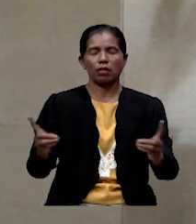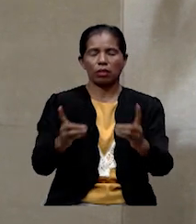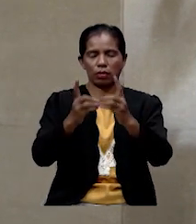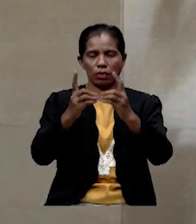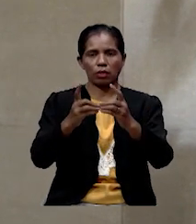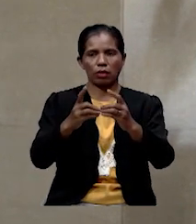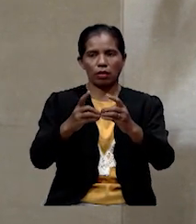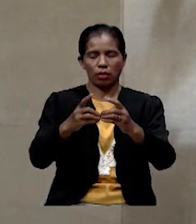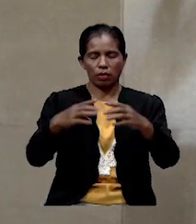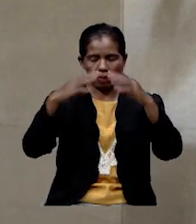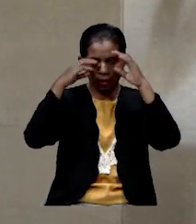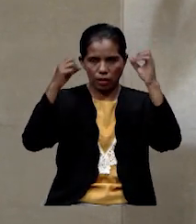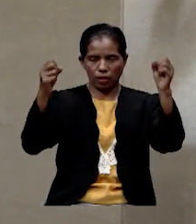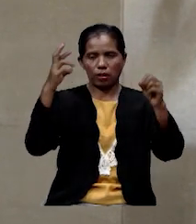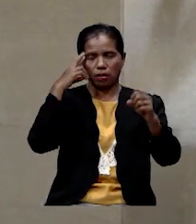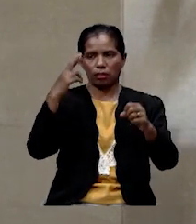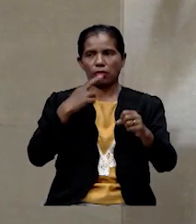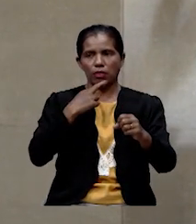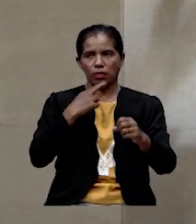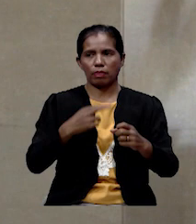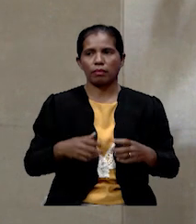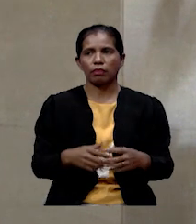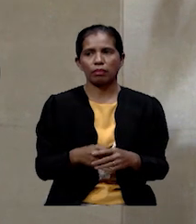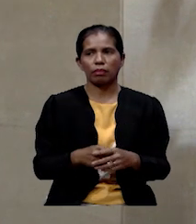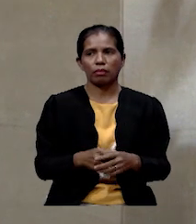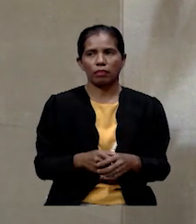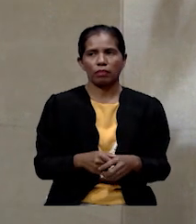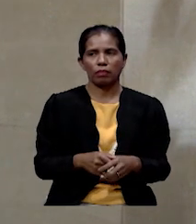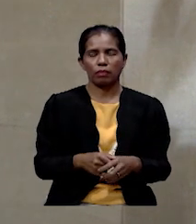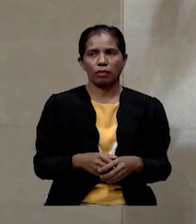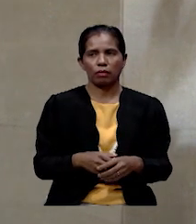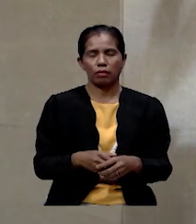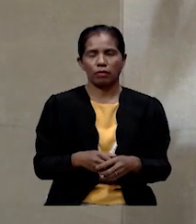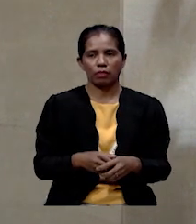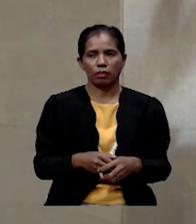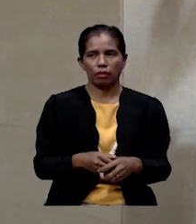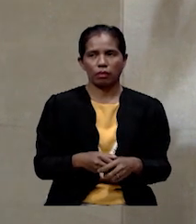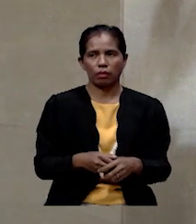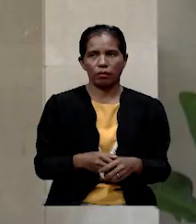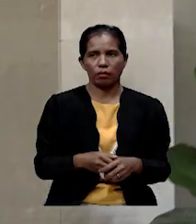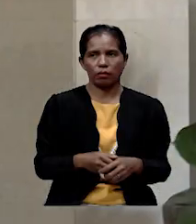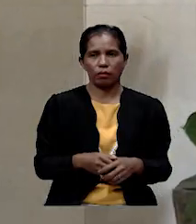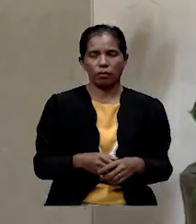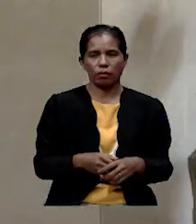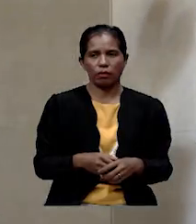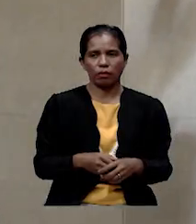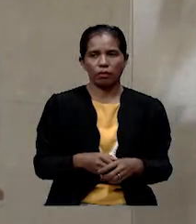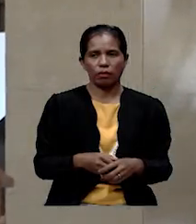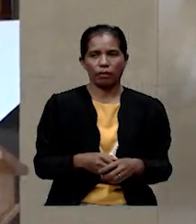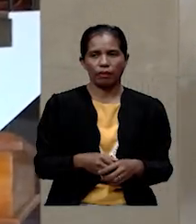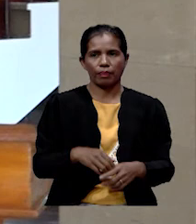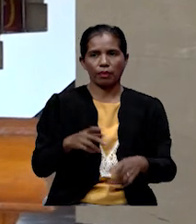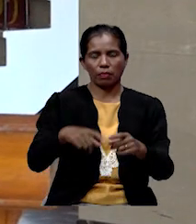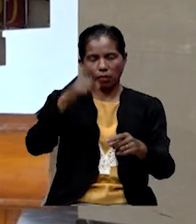lorong nia kasur malo. Good enough that he's a friend, and Philippine and Timor Leste are good friends. Diplomata ne